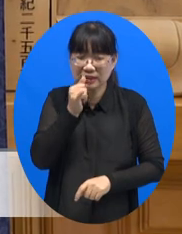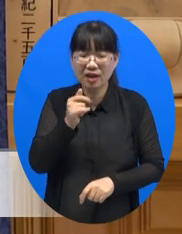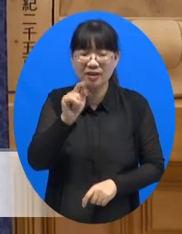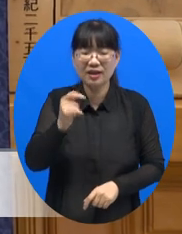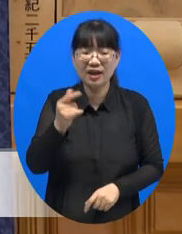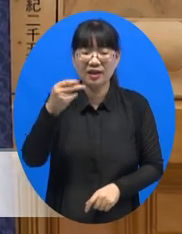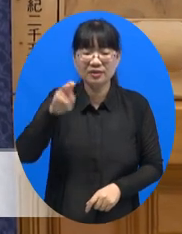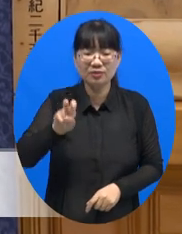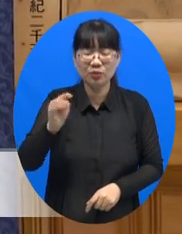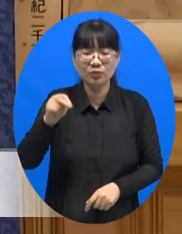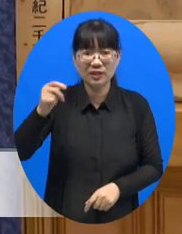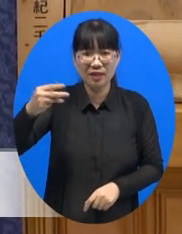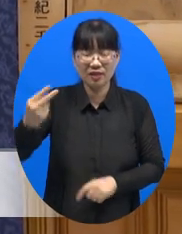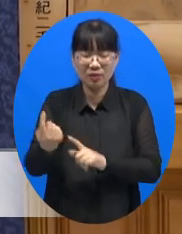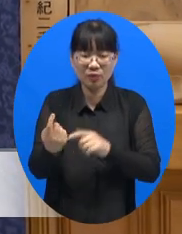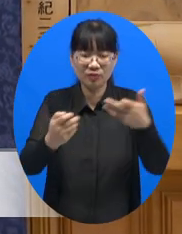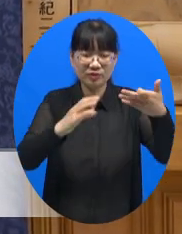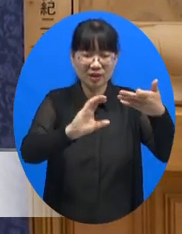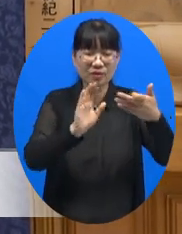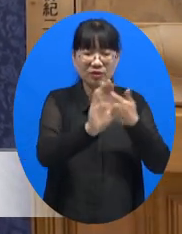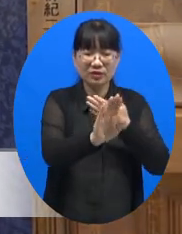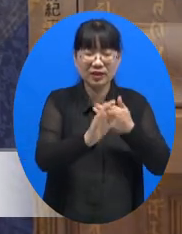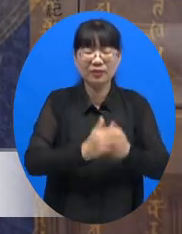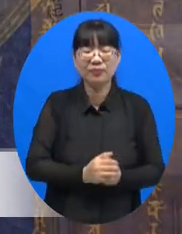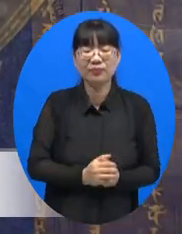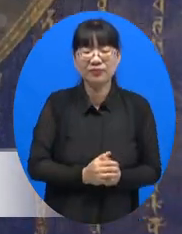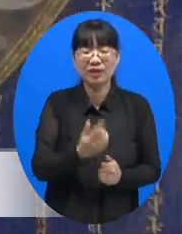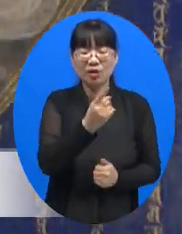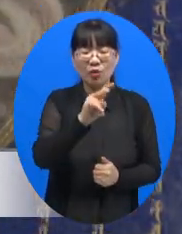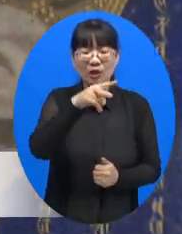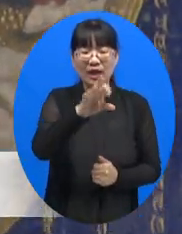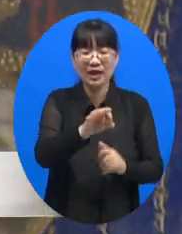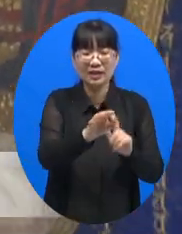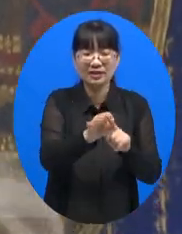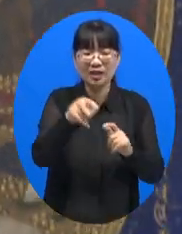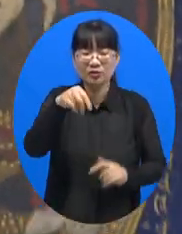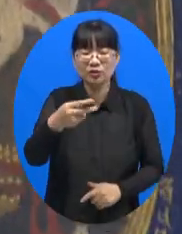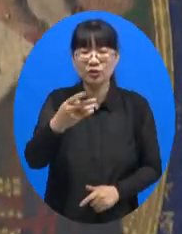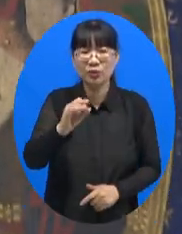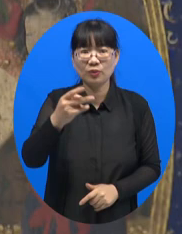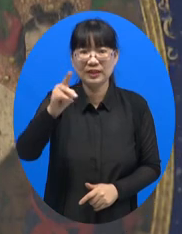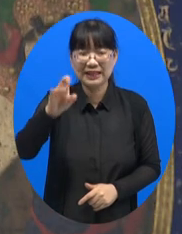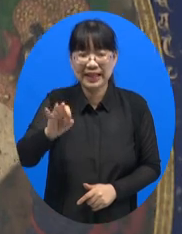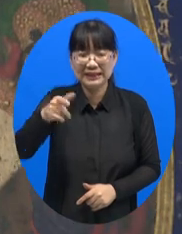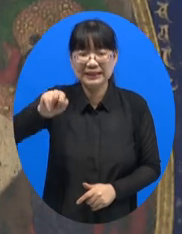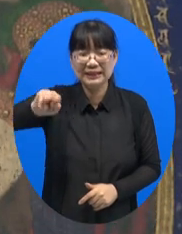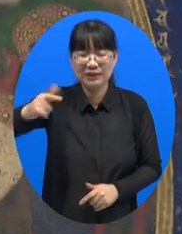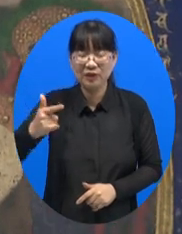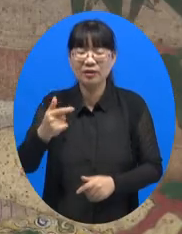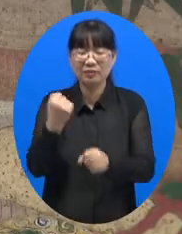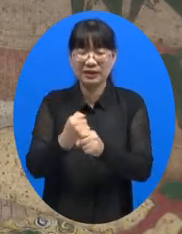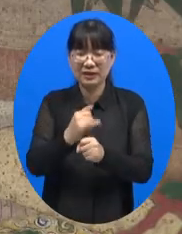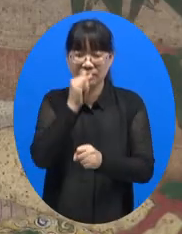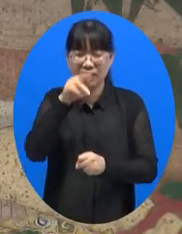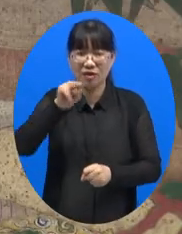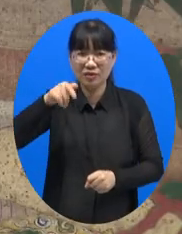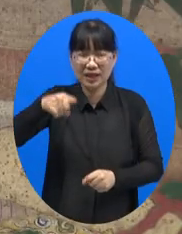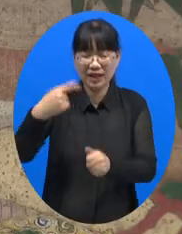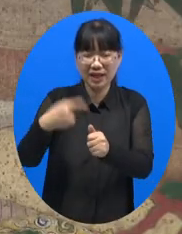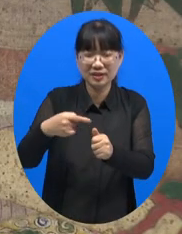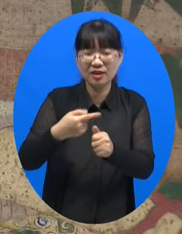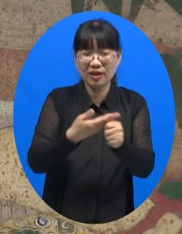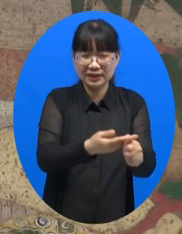고향 원각사 에 관음보살 돌은 스쿠 세기 후반 회사 출신의 홰 승인 수용 단기 전에 작품입니다 석가의